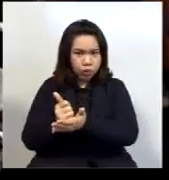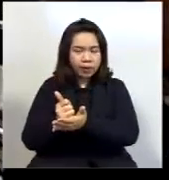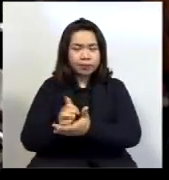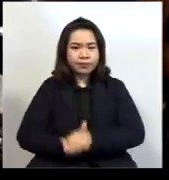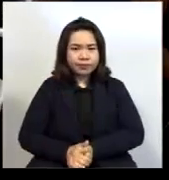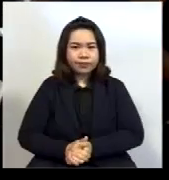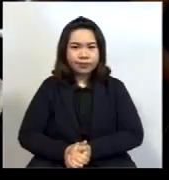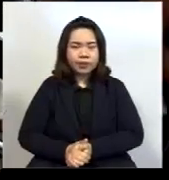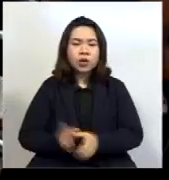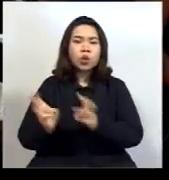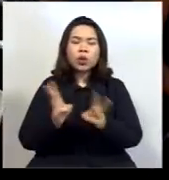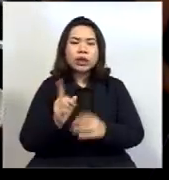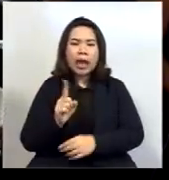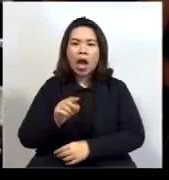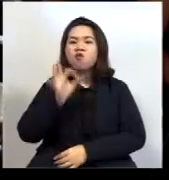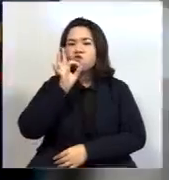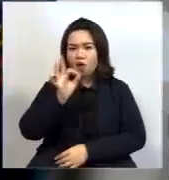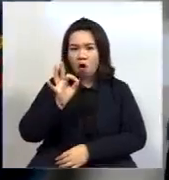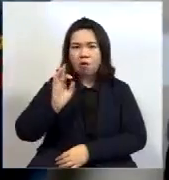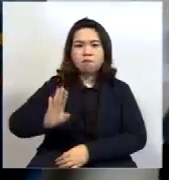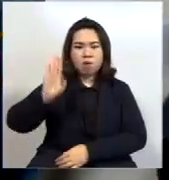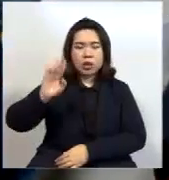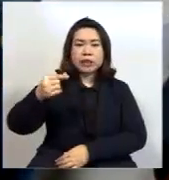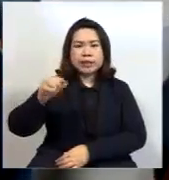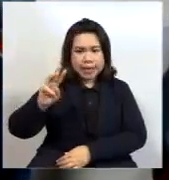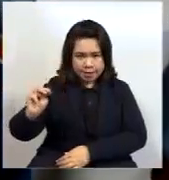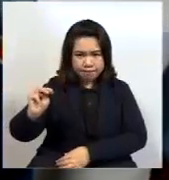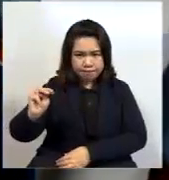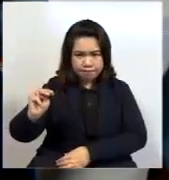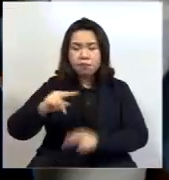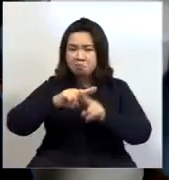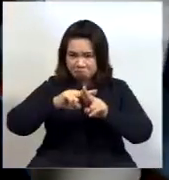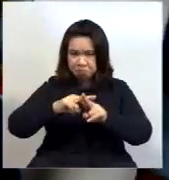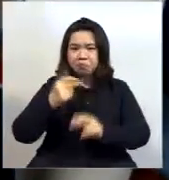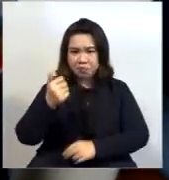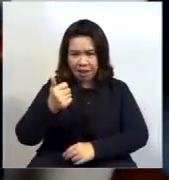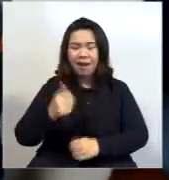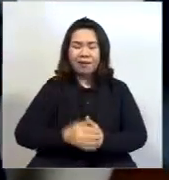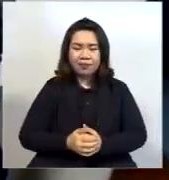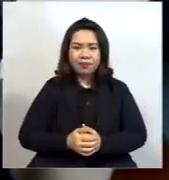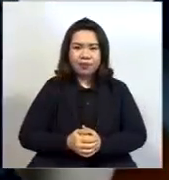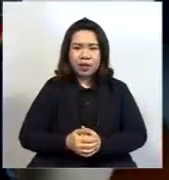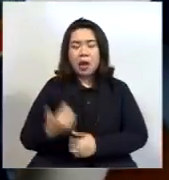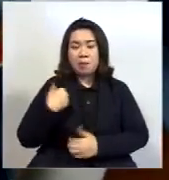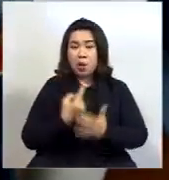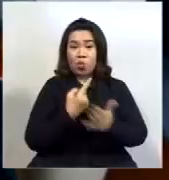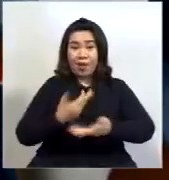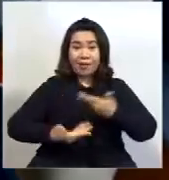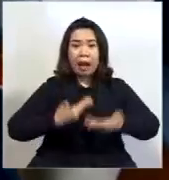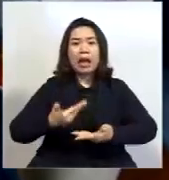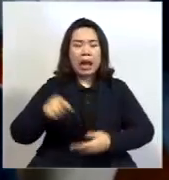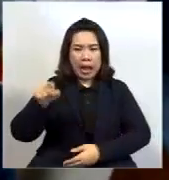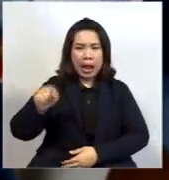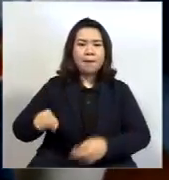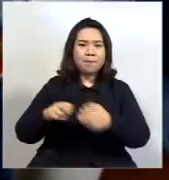คได้โดยจะเป็นการฟ้องร้องดำเนินคดีกับบริษัท GM และทางเชฟโรเล็ตประเทศไทยรวมถึงตัวแทนจำหน่ายก็จะ